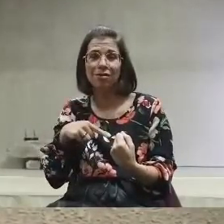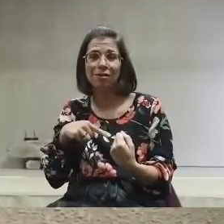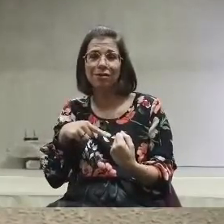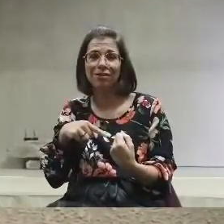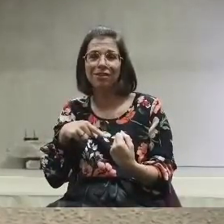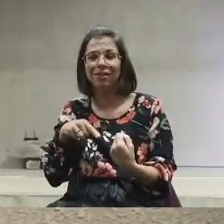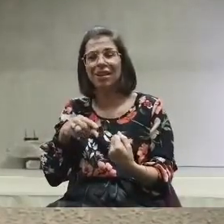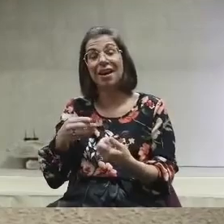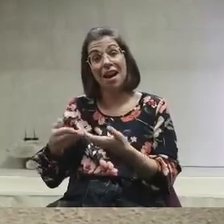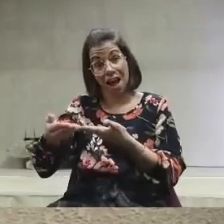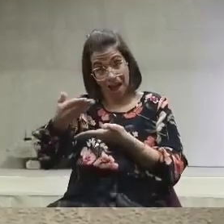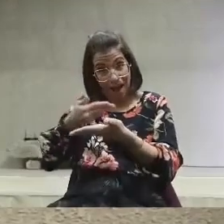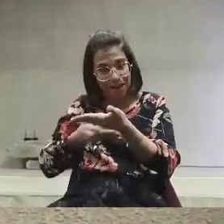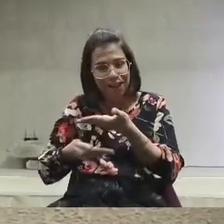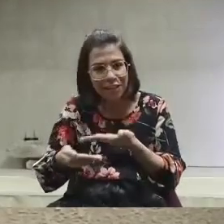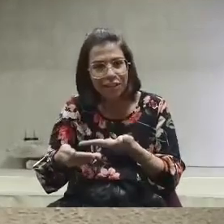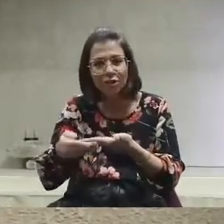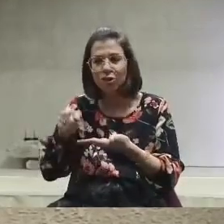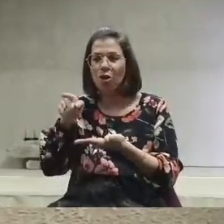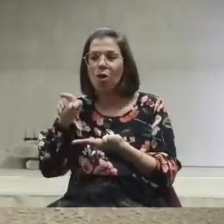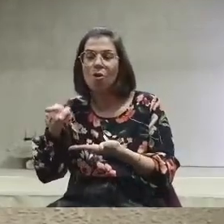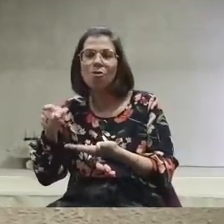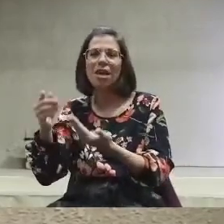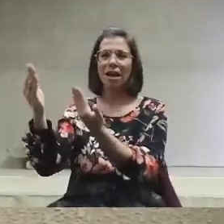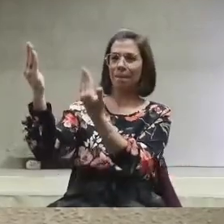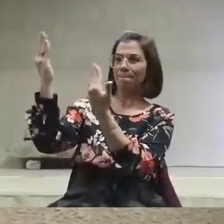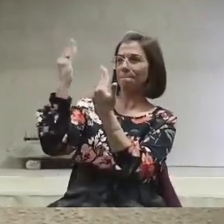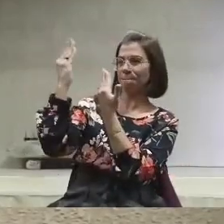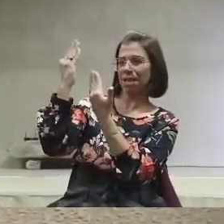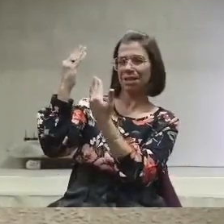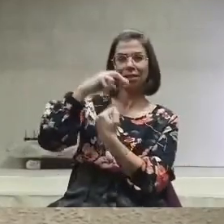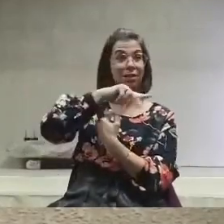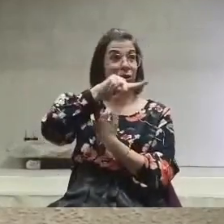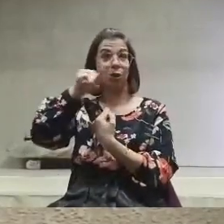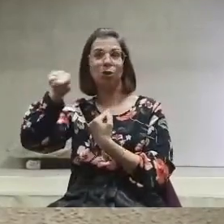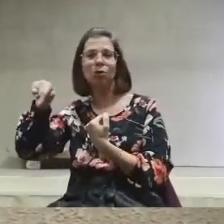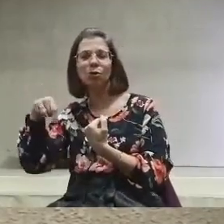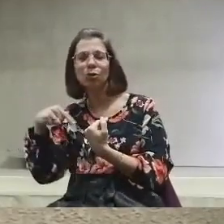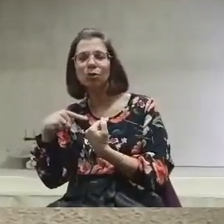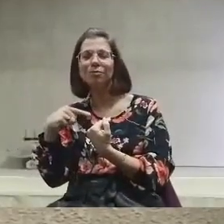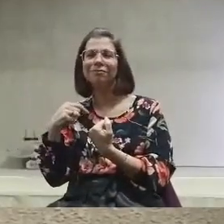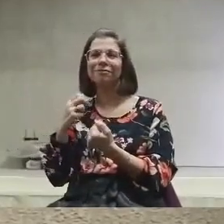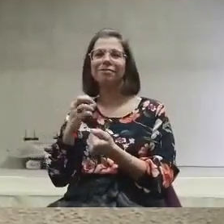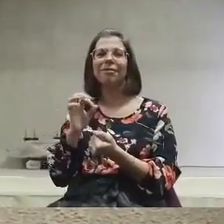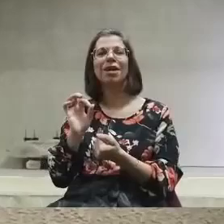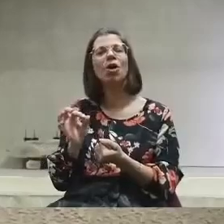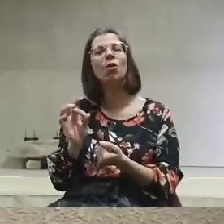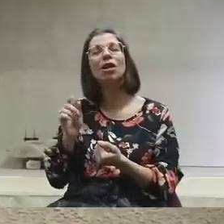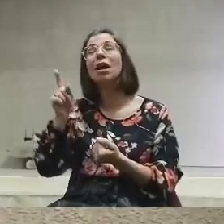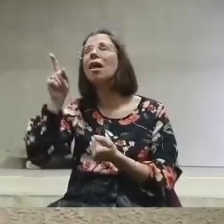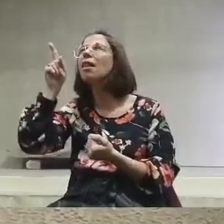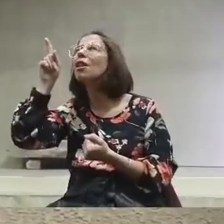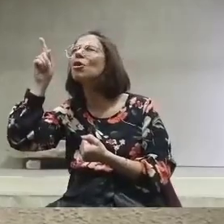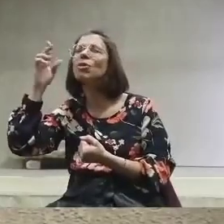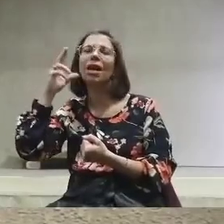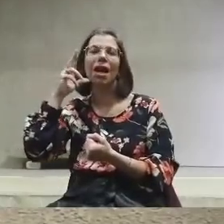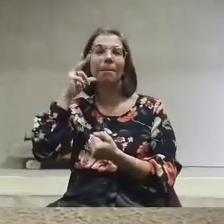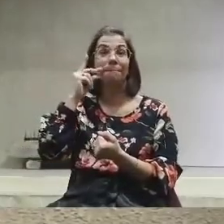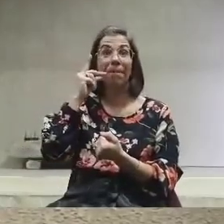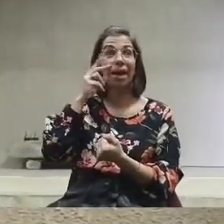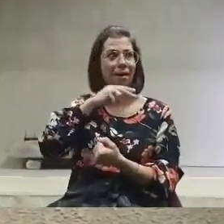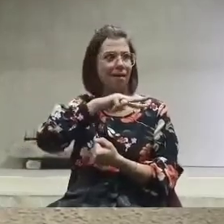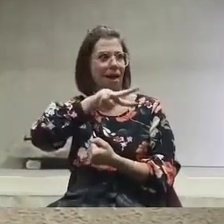célestes en Jésus-Christ. Alléluia. Que c'est merveilleux. Il devient notre Père. Nous devenons héritiers de